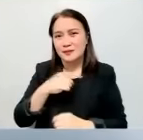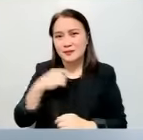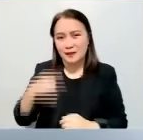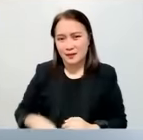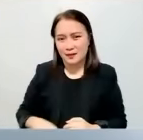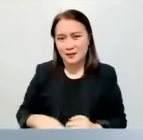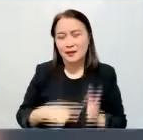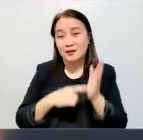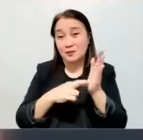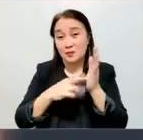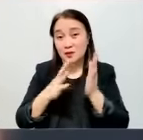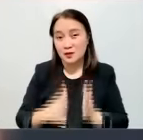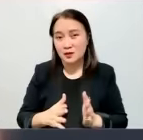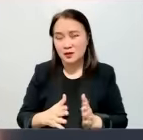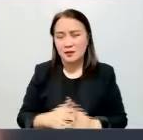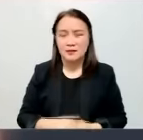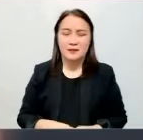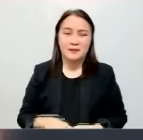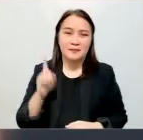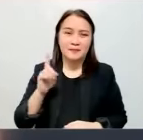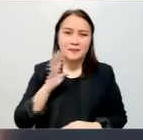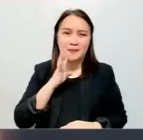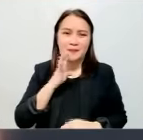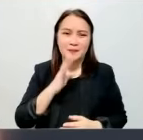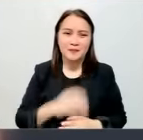Hindi ko maintindihan kung saan naman ang galing itong